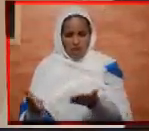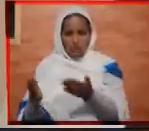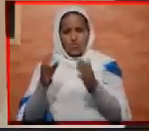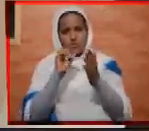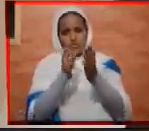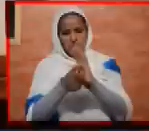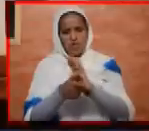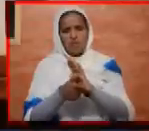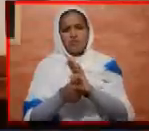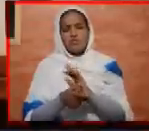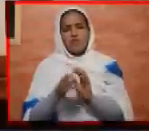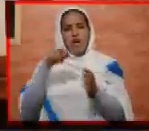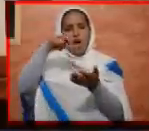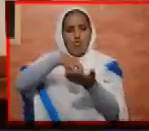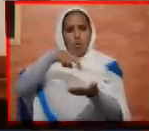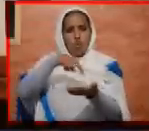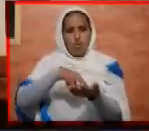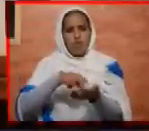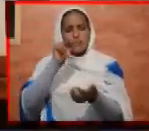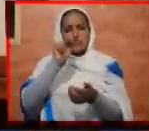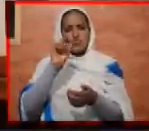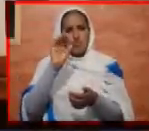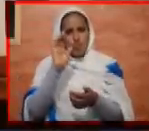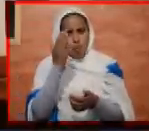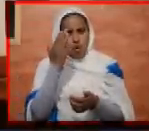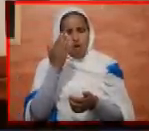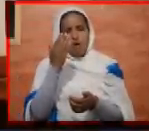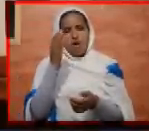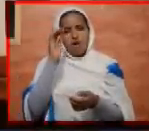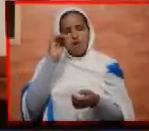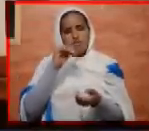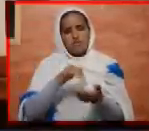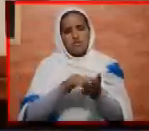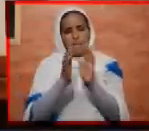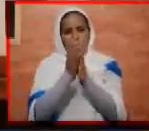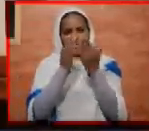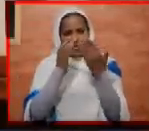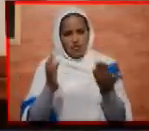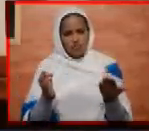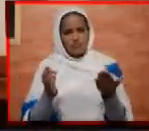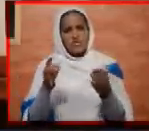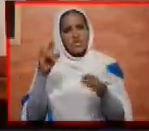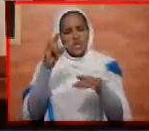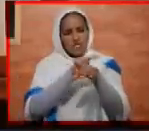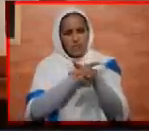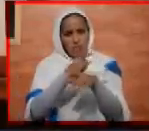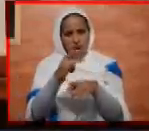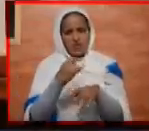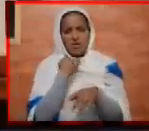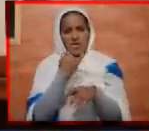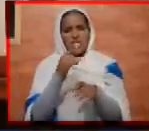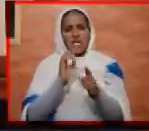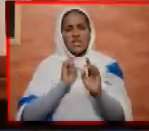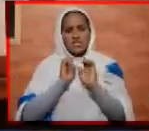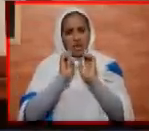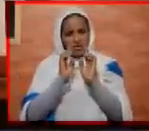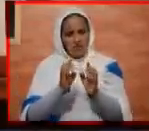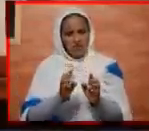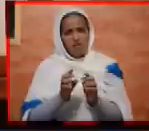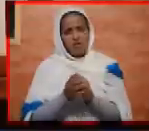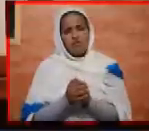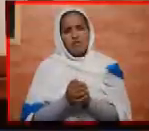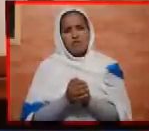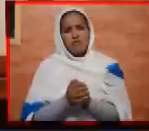መሰጠት አለበት። መምህራኖችም አስተማሪዎችም ማግኘት አለባቸው።